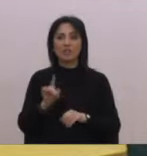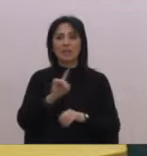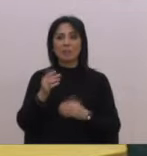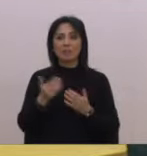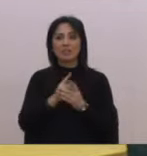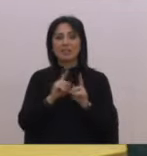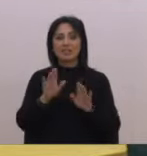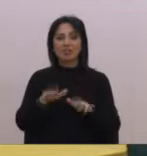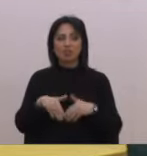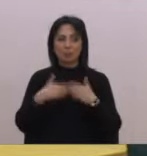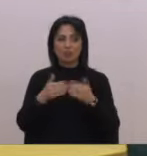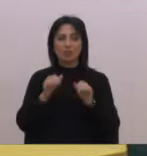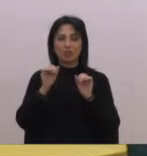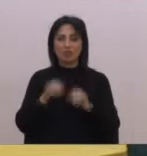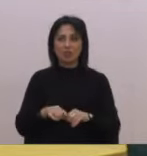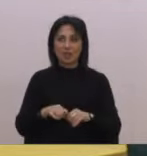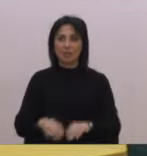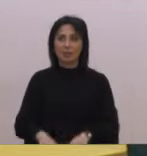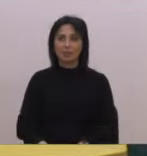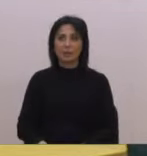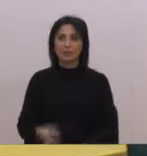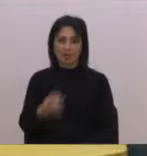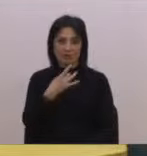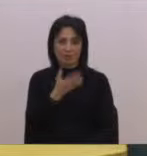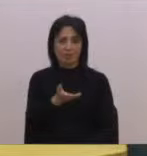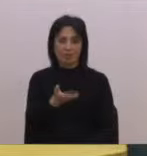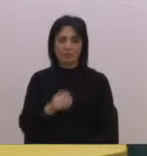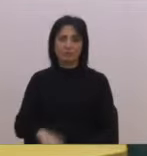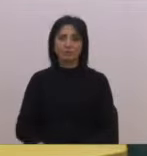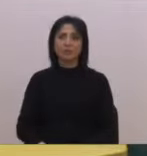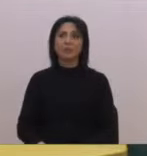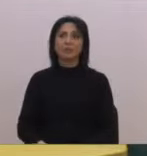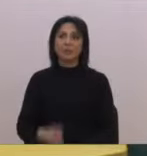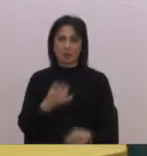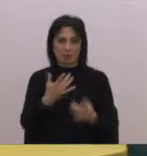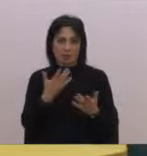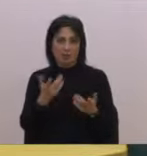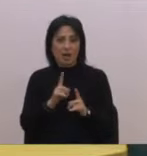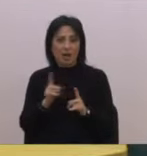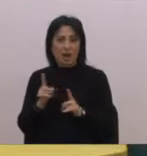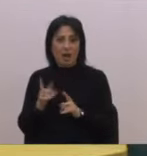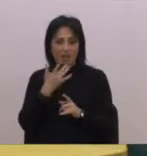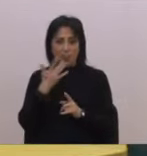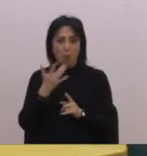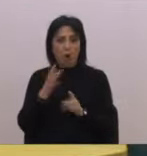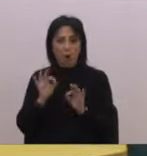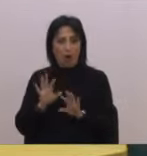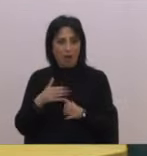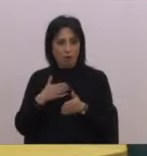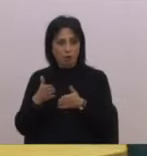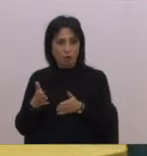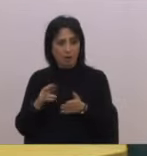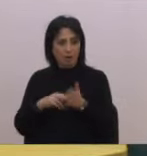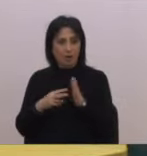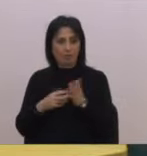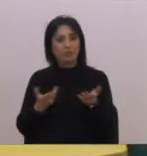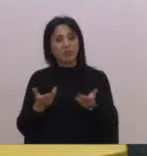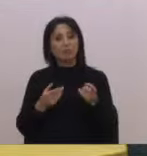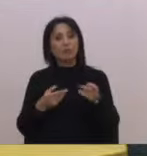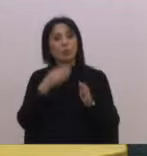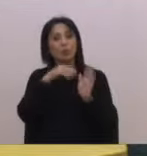სიახლის შემოთავაზება შეგიძლია, გვითხარით და გავაგებინეთ. იქნებ რაღაცა პოლიტიკა არასწორად არის დაგეგმილი. იქნებ